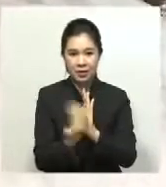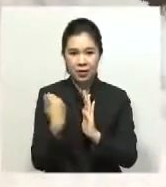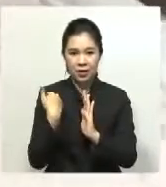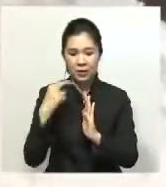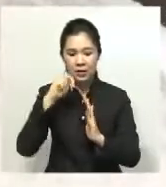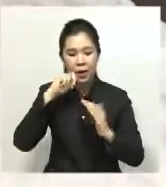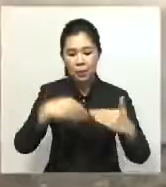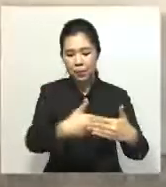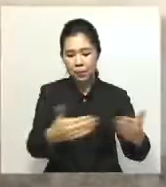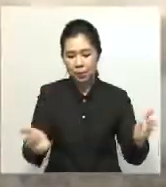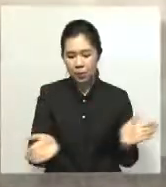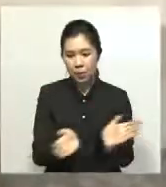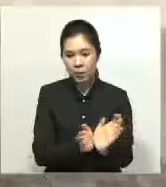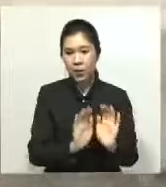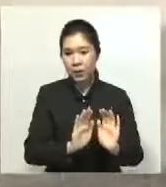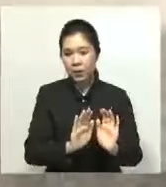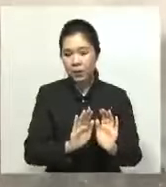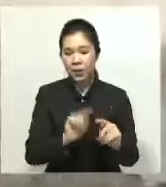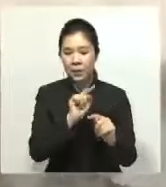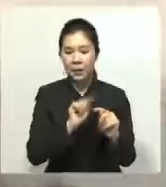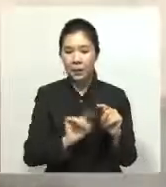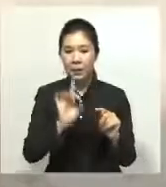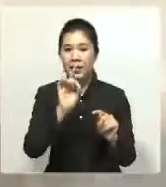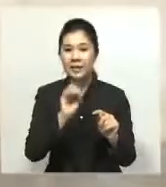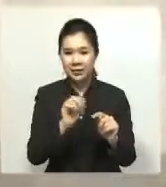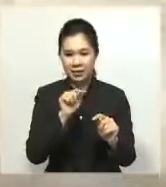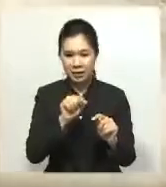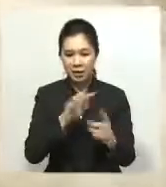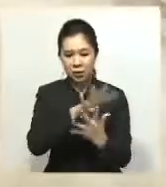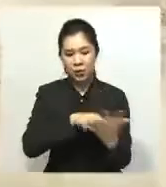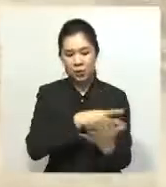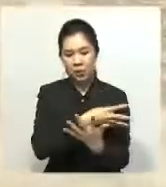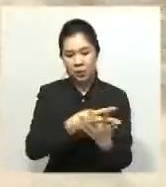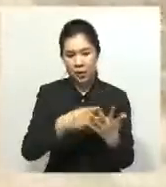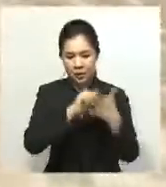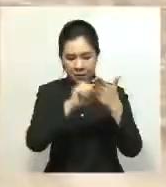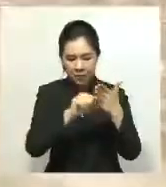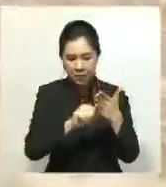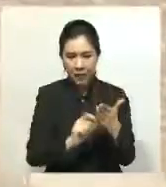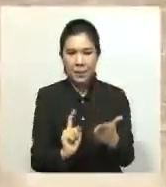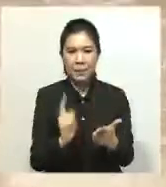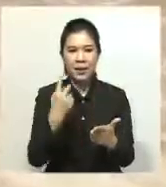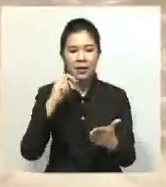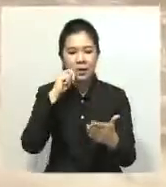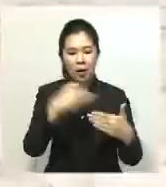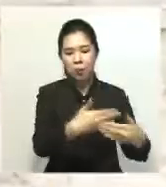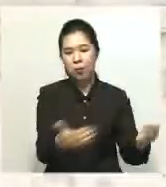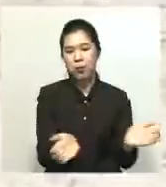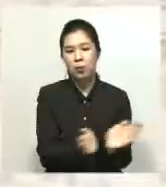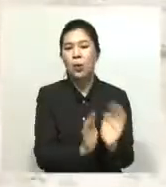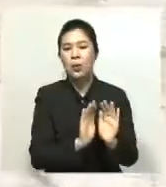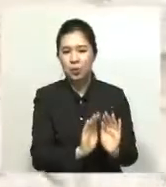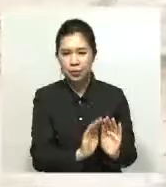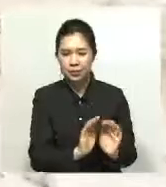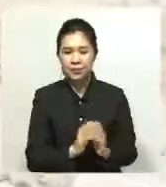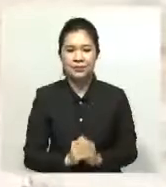ที่มีอ่างเก็บน้ำปริมาณน้ำมากกว่า180ของความจุต้องปรับแผนการระบายน้ำเพื่อเก็บกักน้ำเพียงพอในช่วงหน้าแ